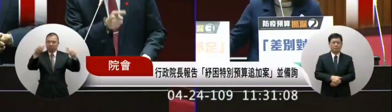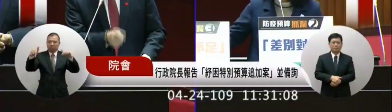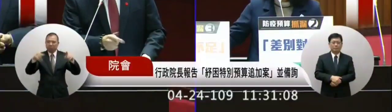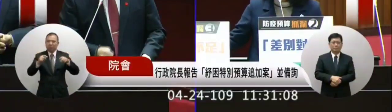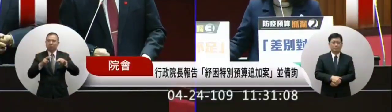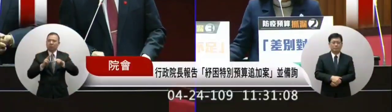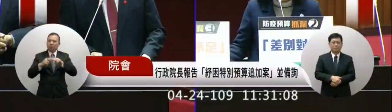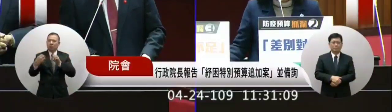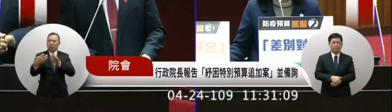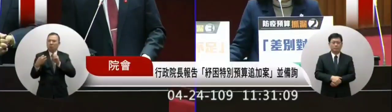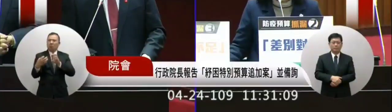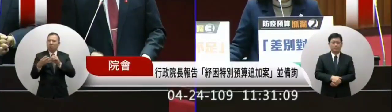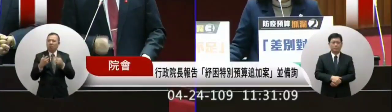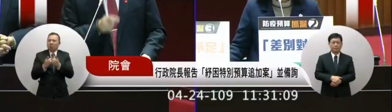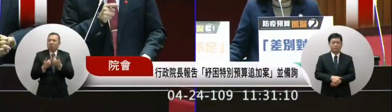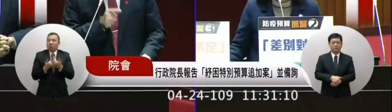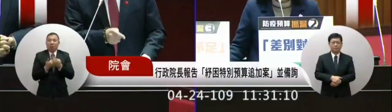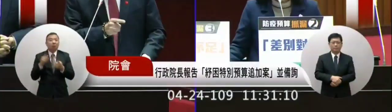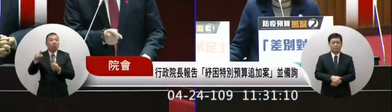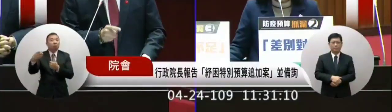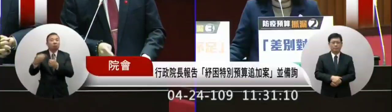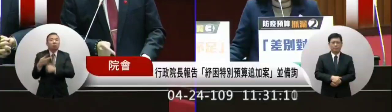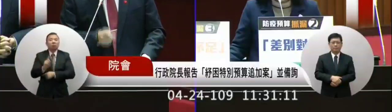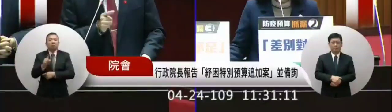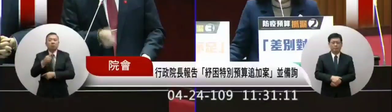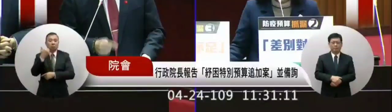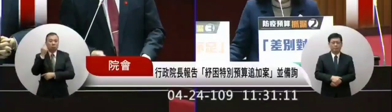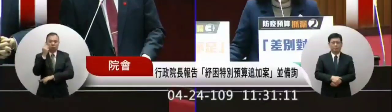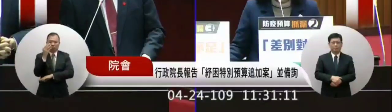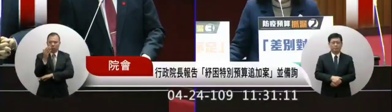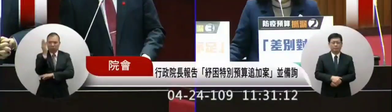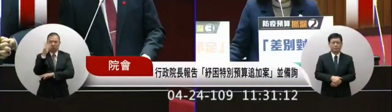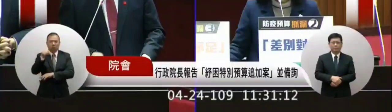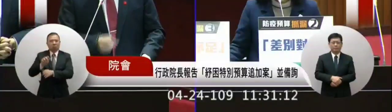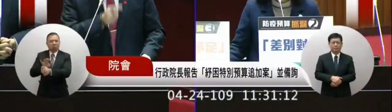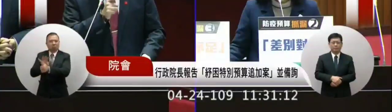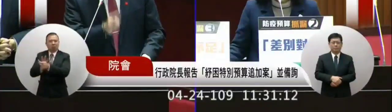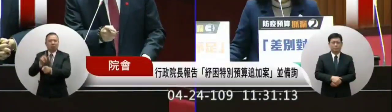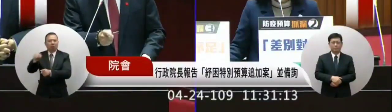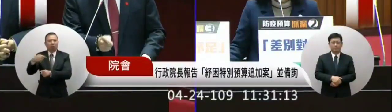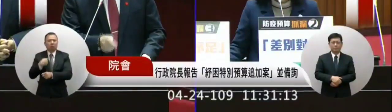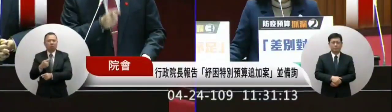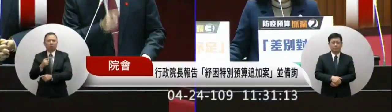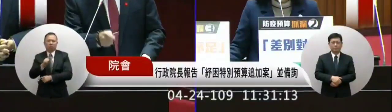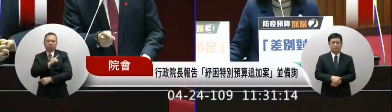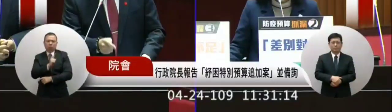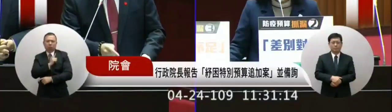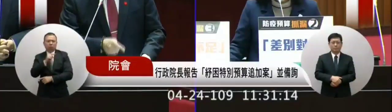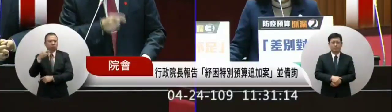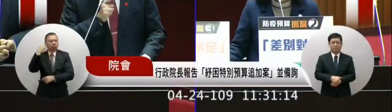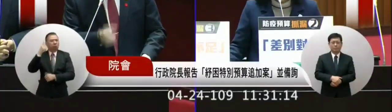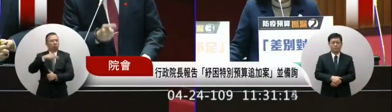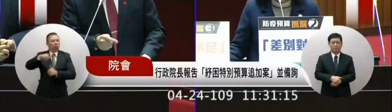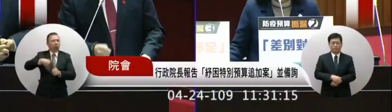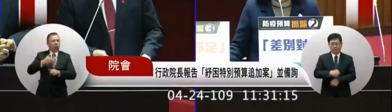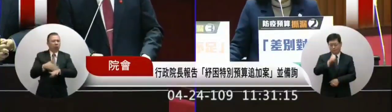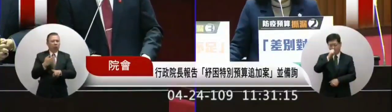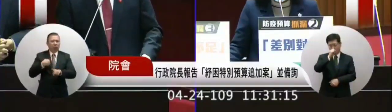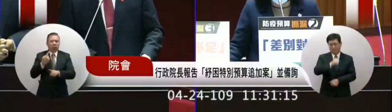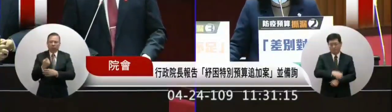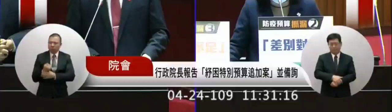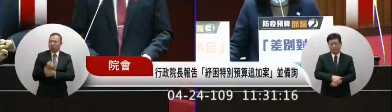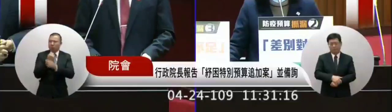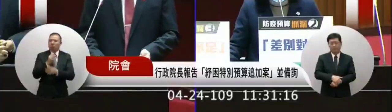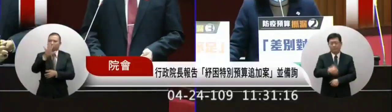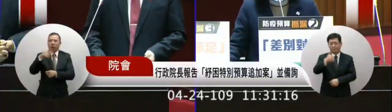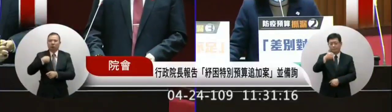啊，阮用安尼来甲讲，厂商官啊来讲，政府你也甲咱停袂放孤单，阮袂裁员，袂减薪，袂放无薪